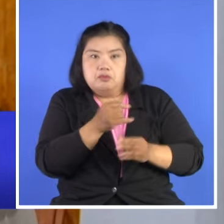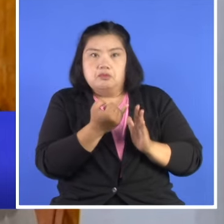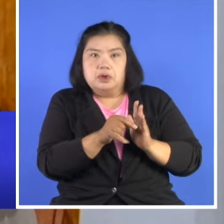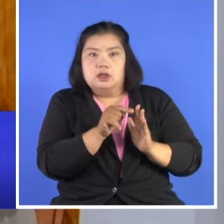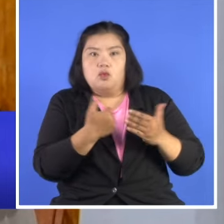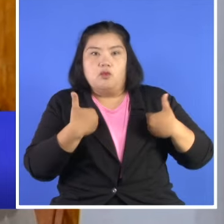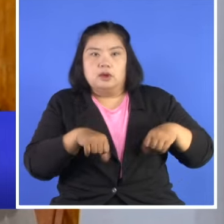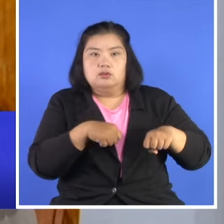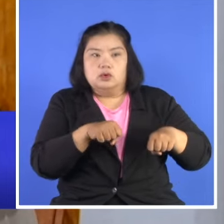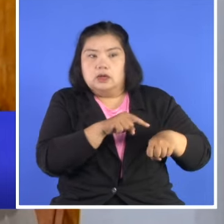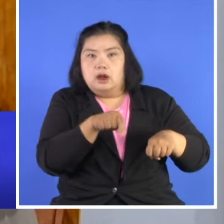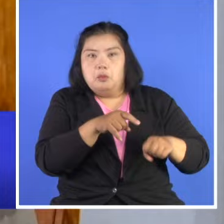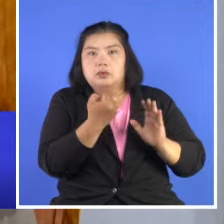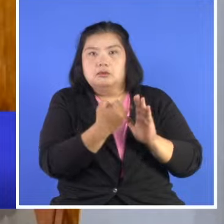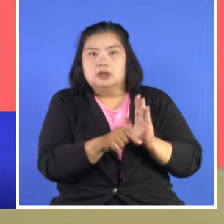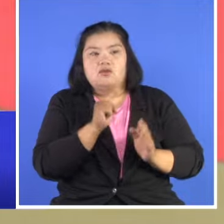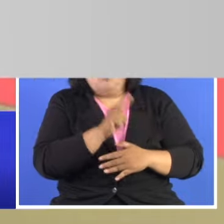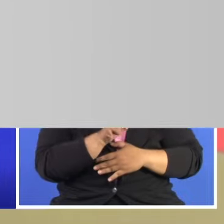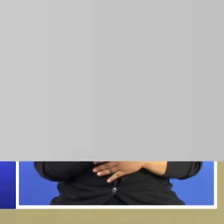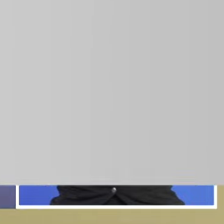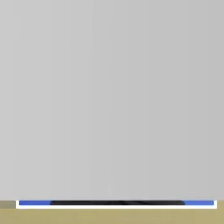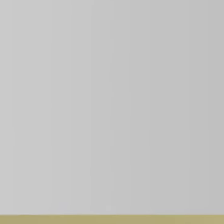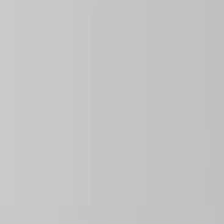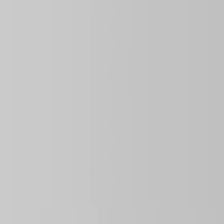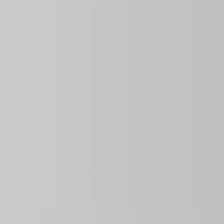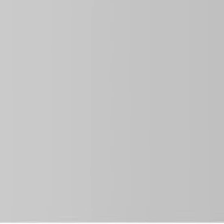ทั้งหมดที่เป็นวินต่อไปนะครับครับ